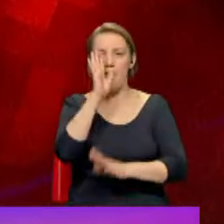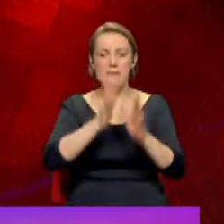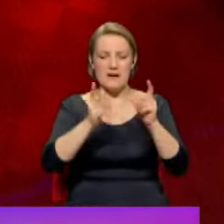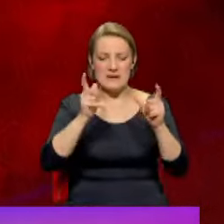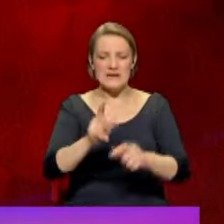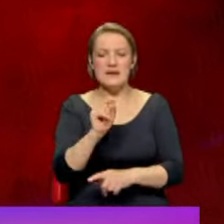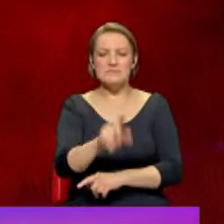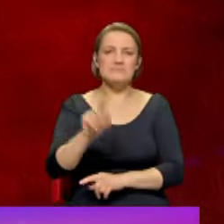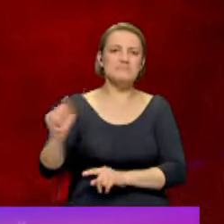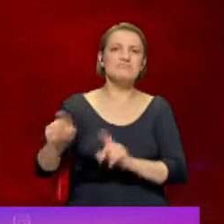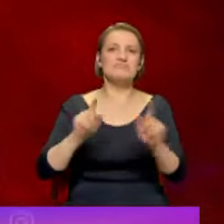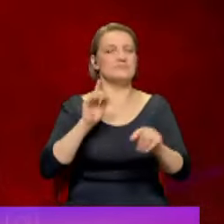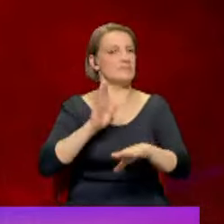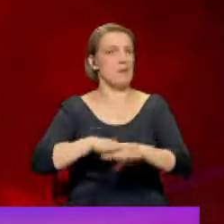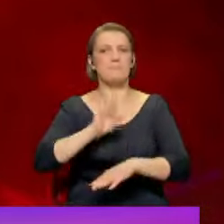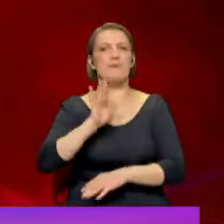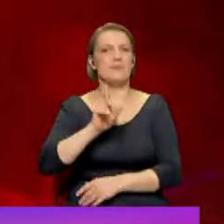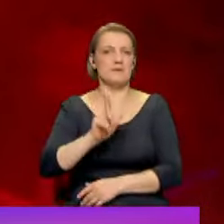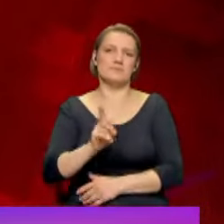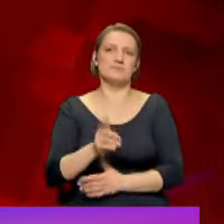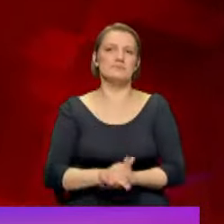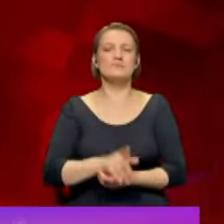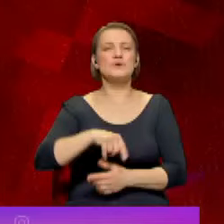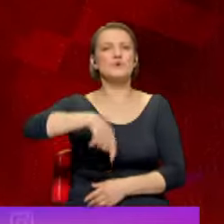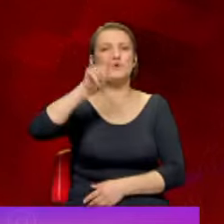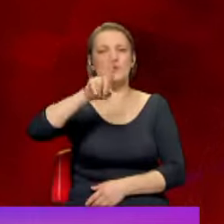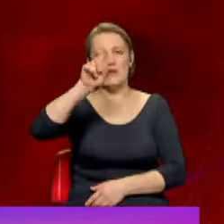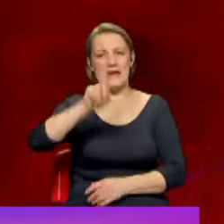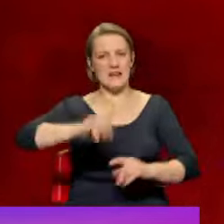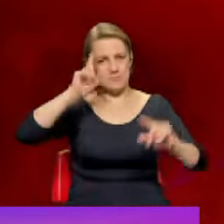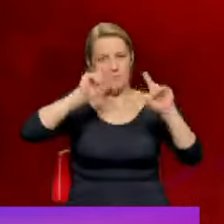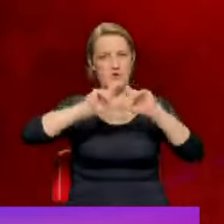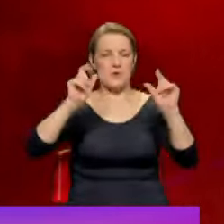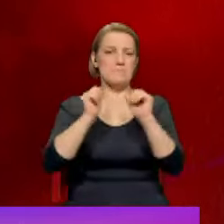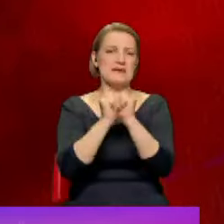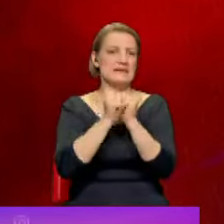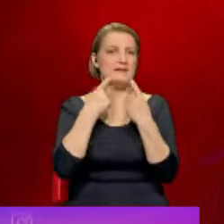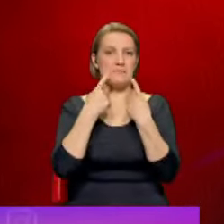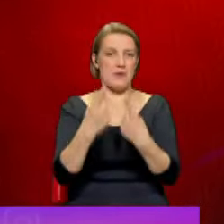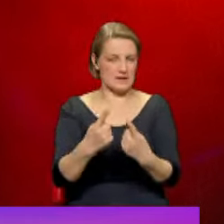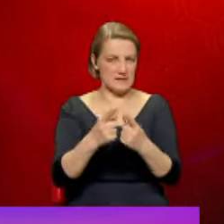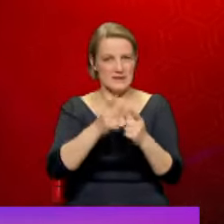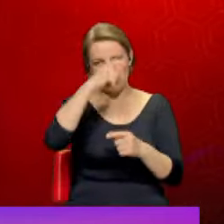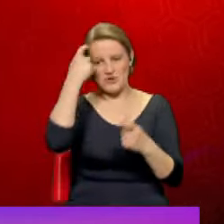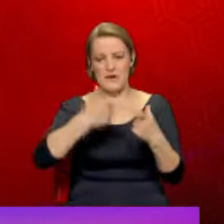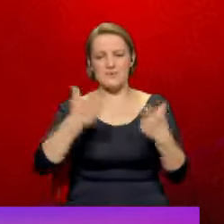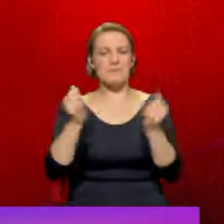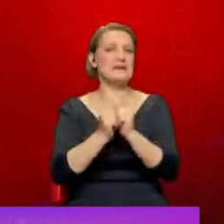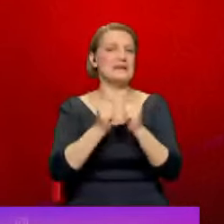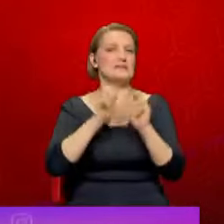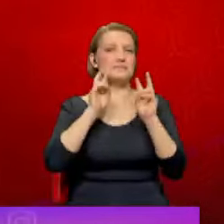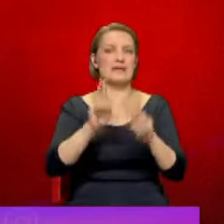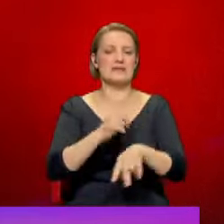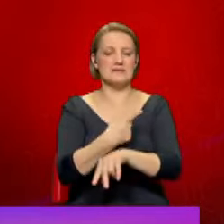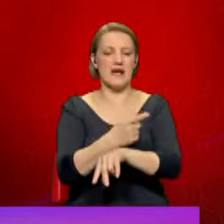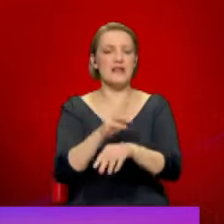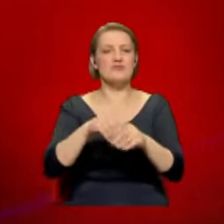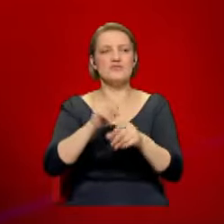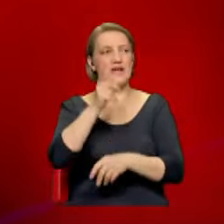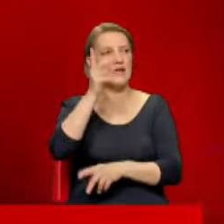alana, yol kenarlarına atmamak gerekiyor. Günün ilk manşetlerine birlikte baktık, sıcak gelişmelerine birlikte göz attık. Şimdi saniyeler içinde